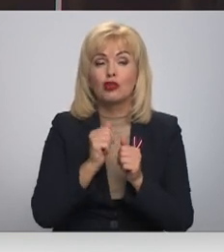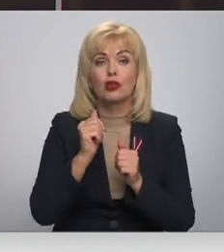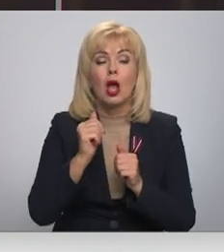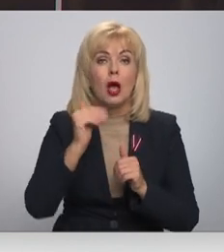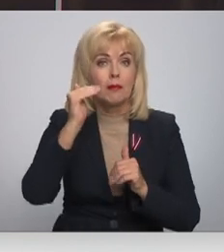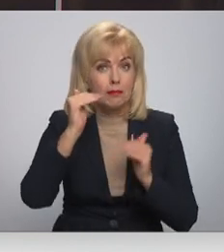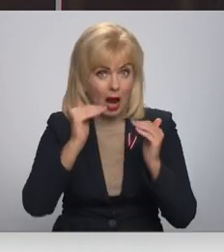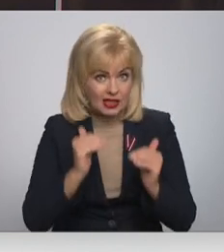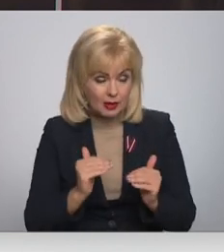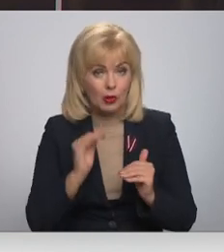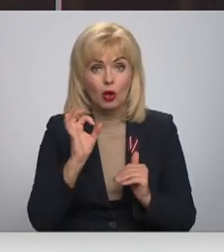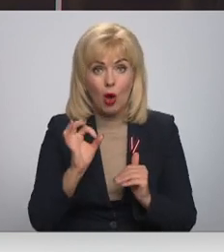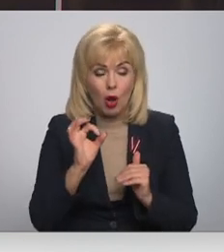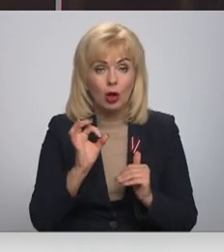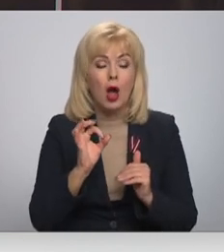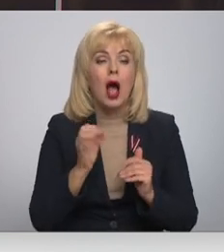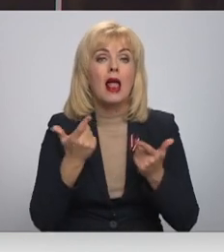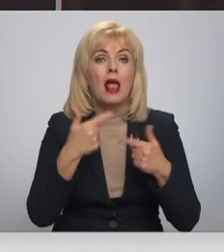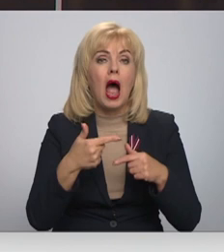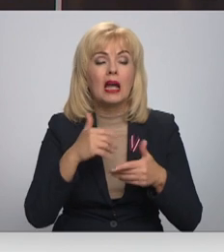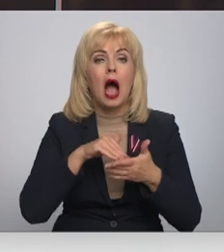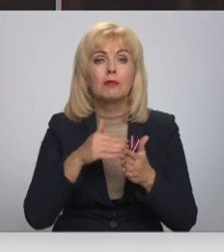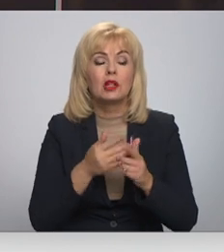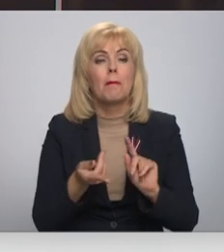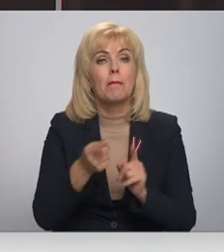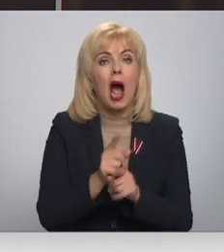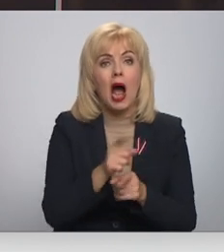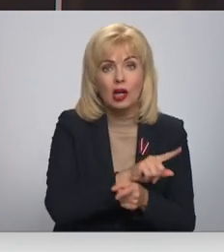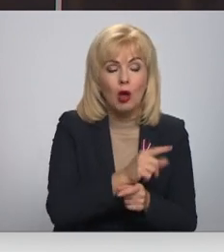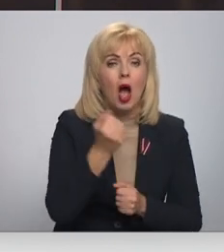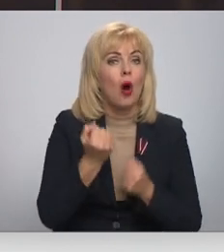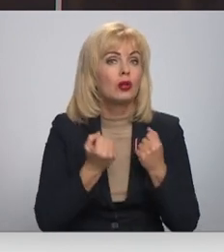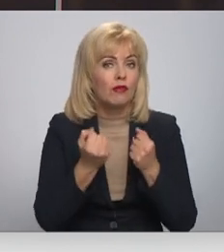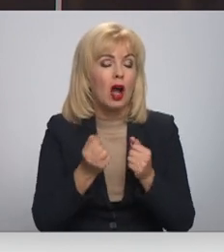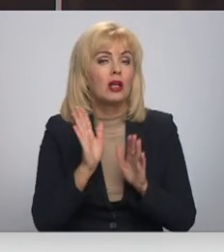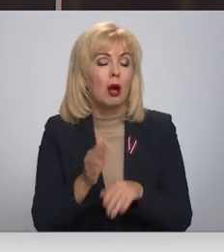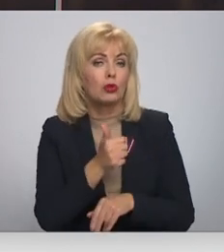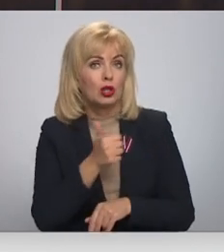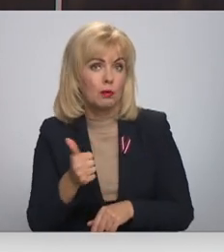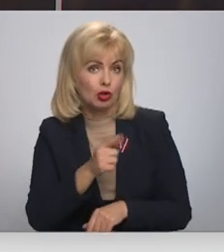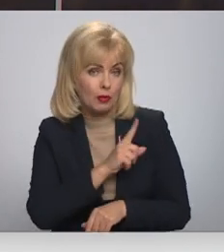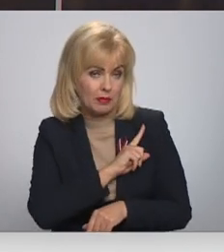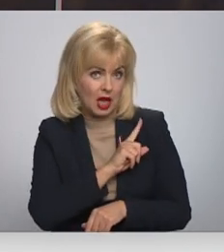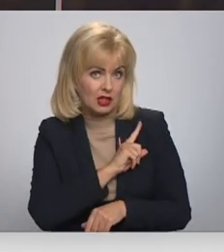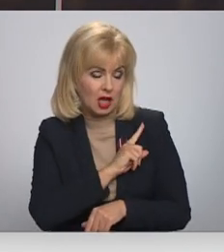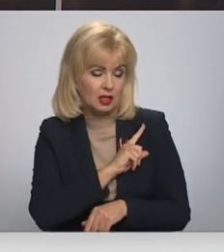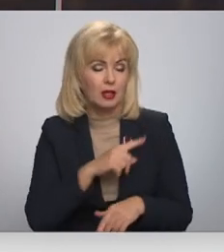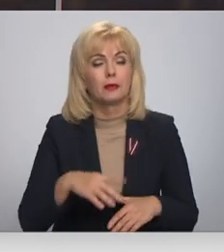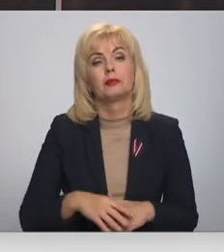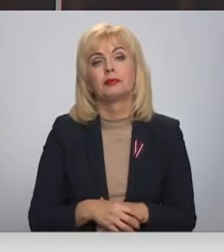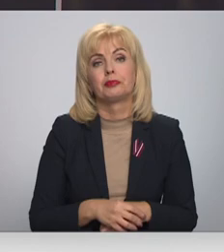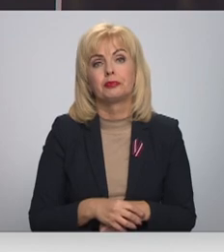un laikapstākļi mēdz būt mainīgi. Līdz ar to autovadīšanā jābūt īpaši piesardzīgiem. Stāsts Dāvids